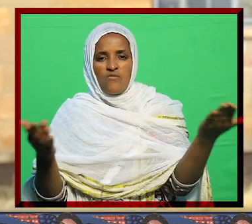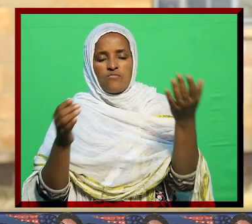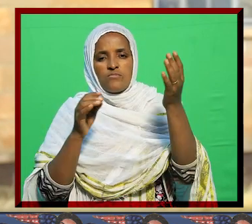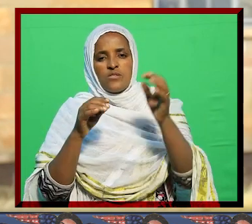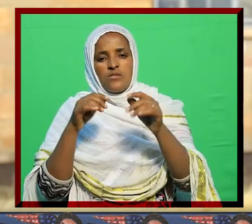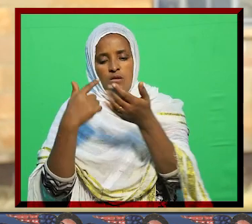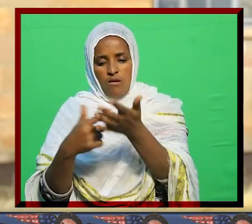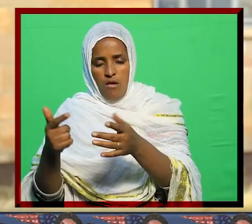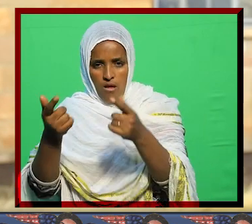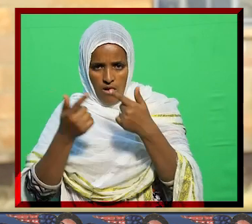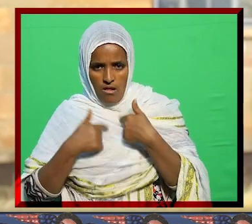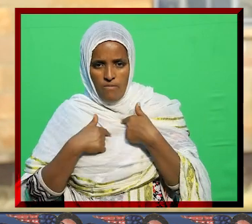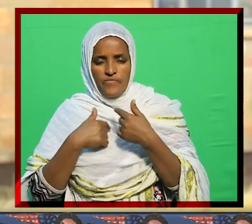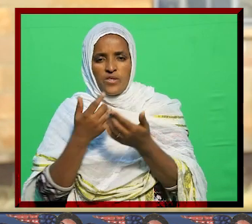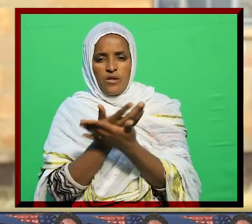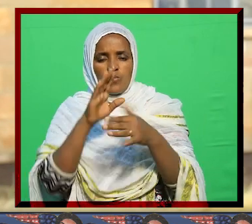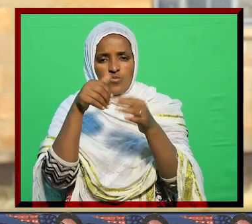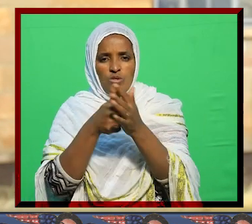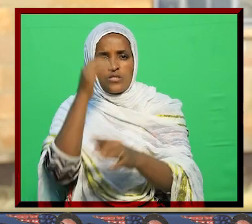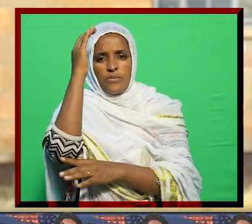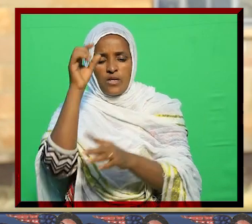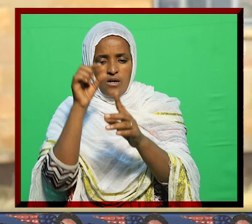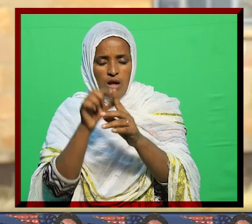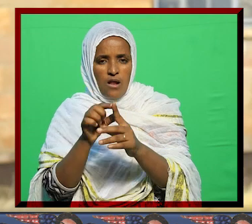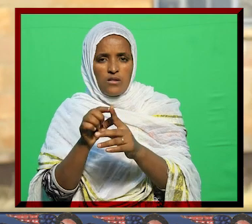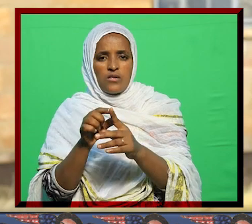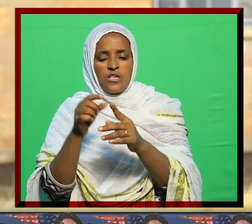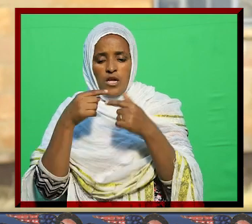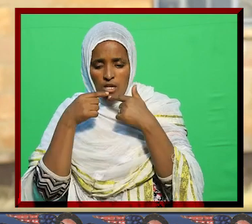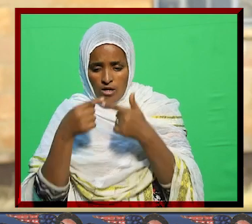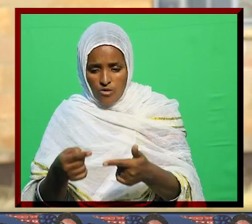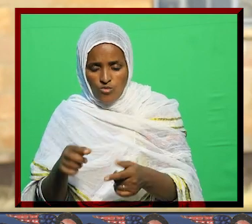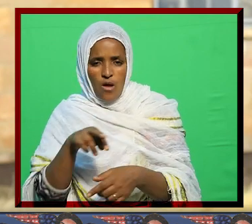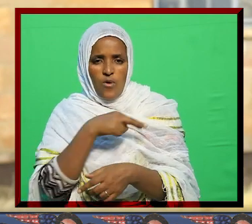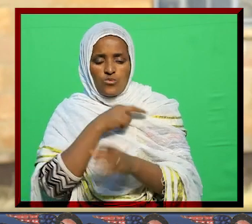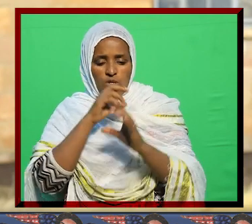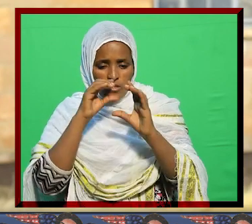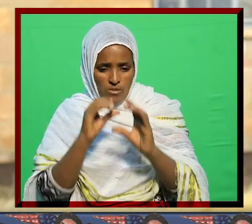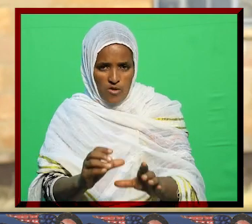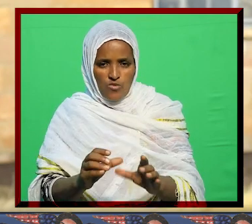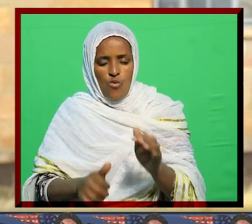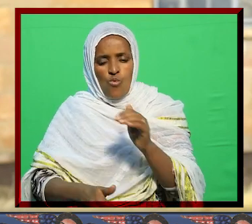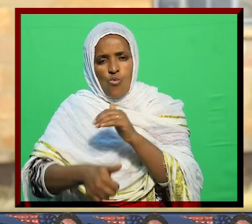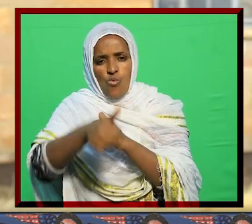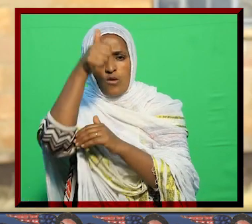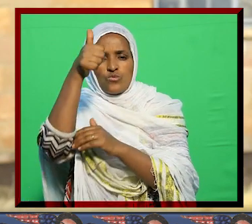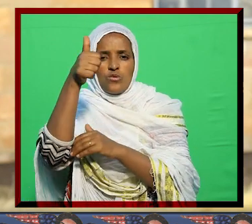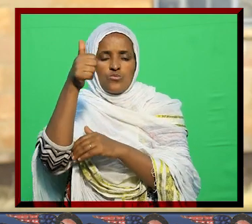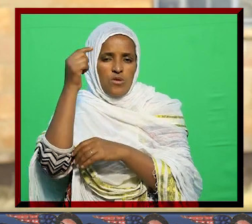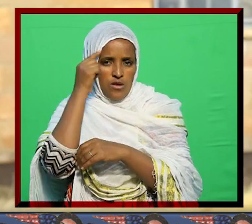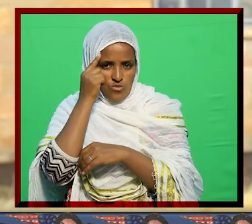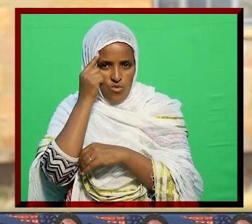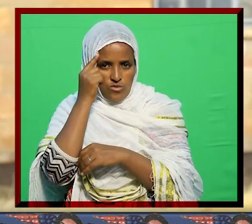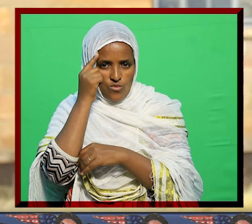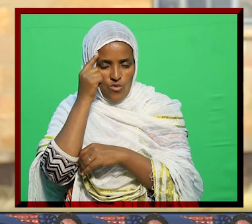መጽሐፍም ስለሚዘከረን ተዘከሩ ምኳኔት ዘነገሩ ቃል ዘነገሩክም ቃል እግዚአብሔር የእግዚአብሔርን ቃል የነገሯችሁ ሃይማኖትን ያስተማራችሁን